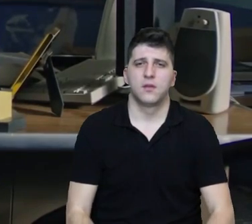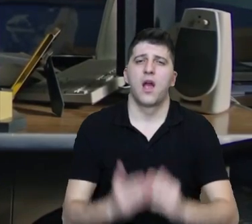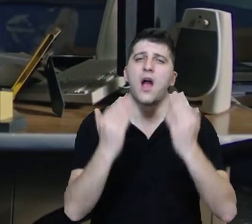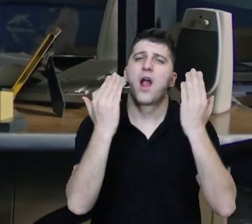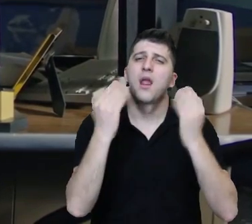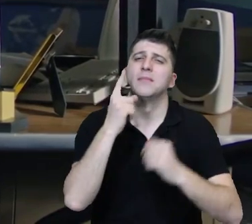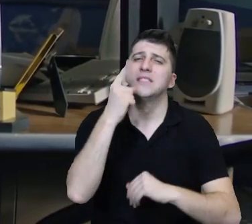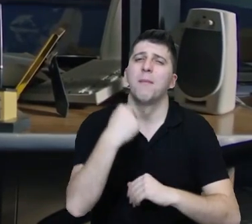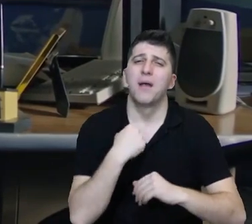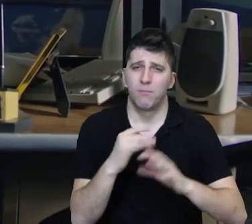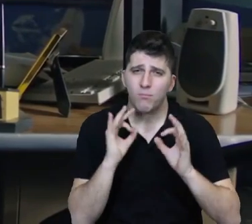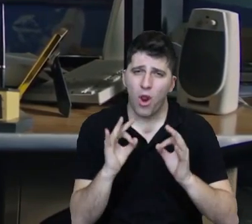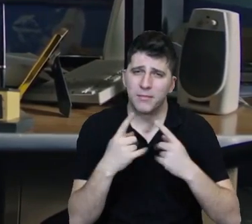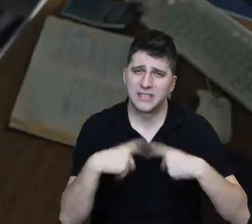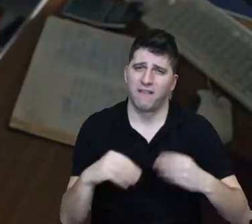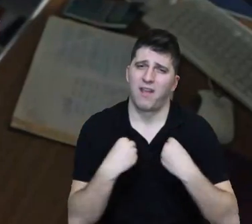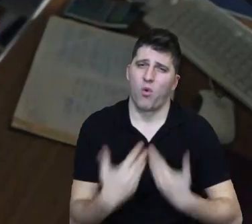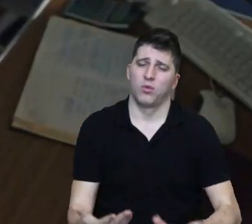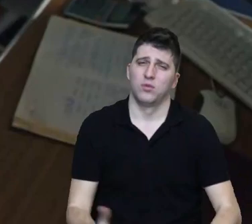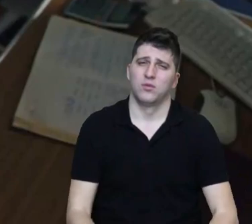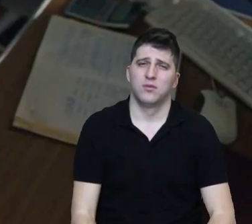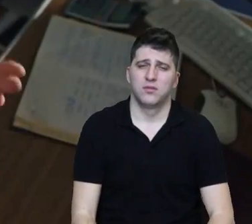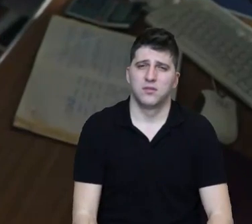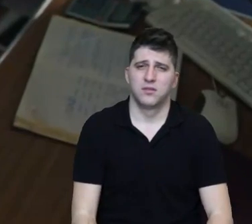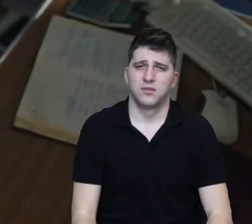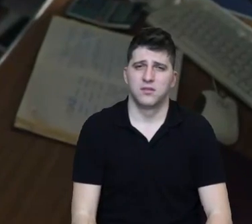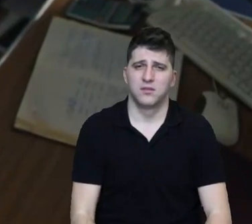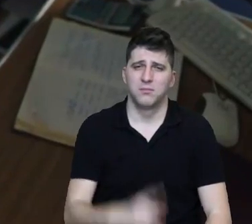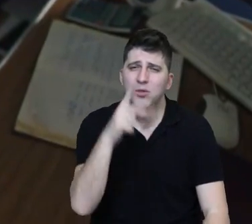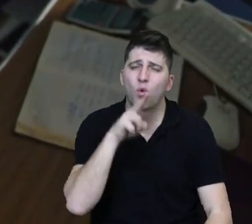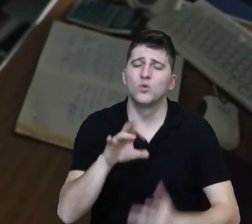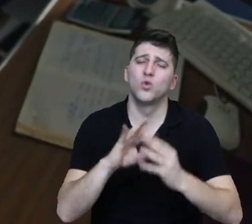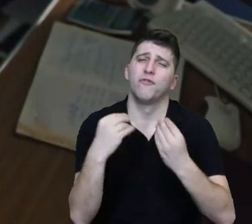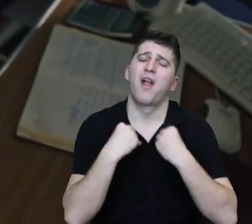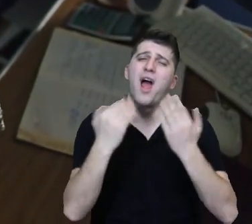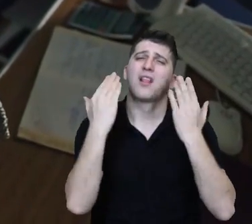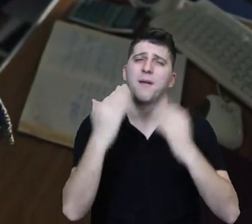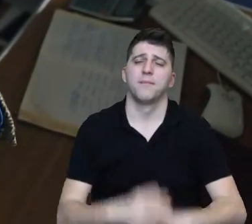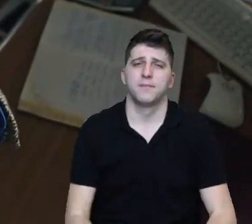Allah'ım sen beni böyle mi imtihan ediyorsun ha? Bir yol göster Allah.